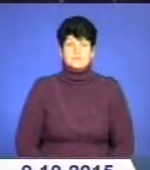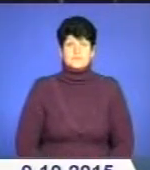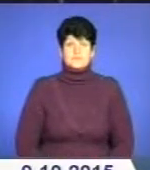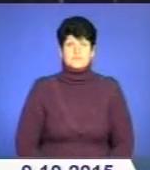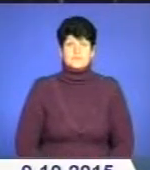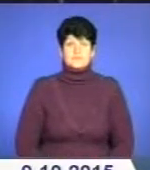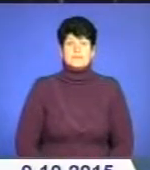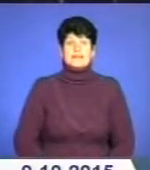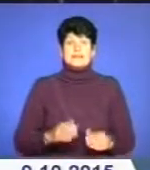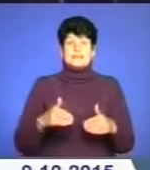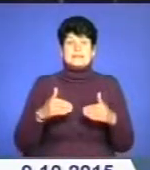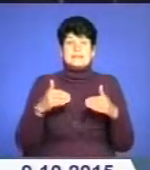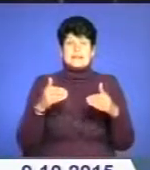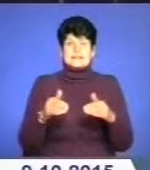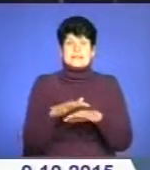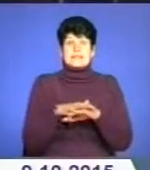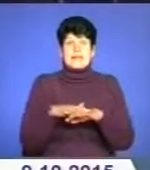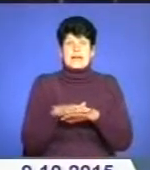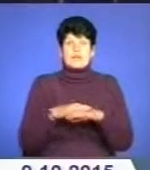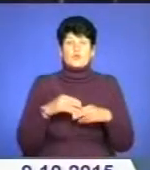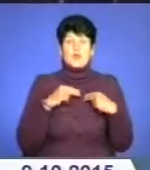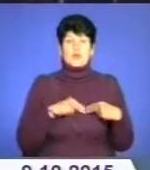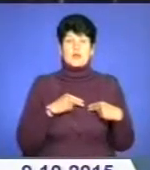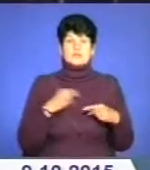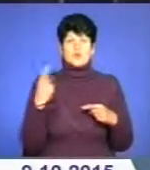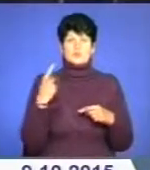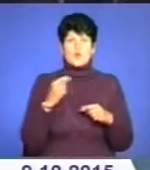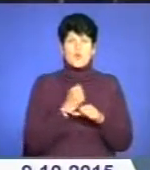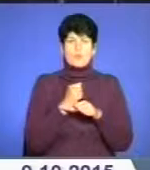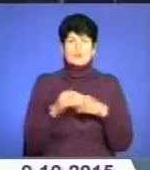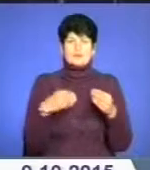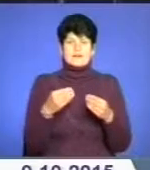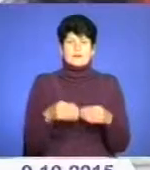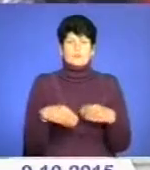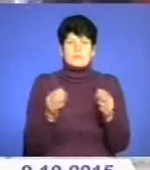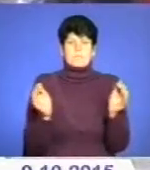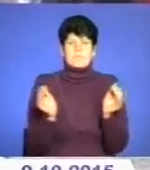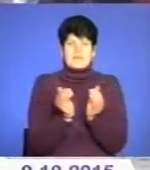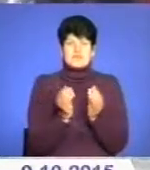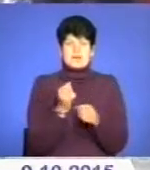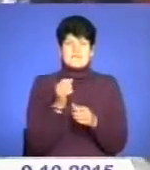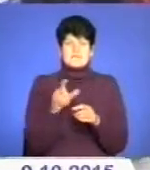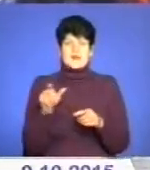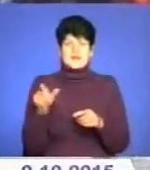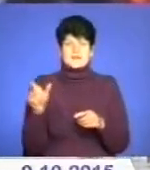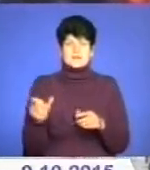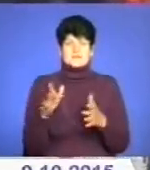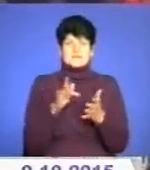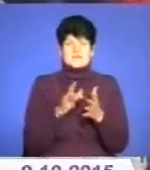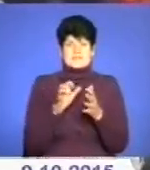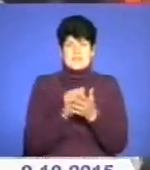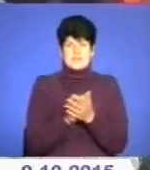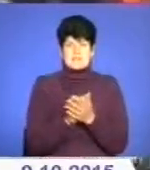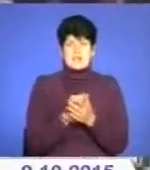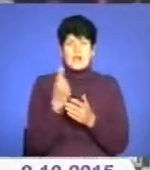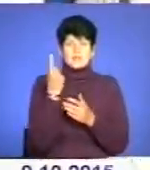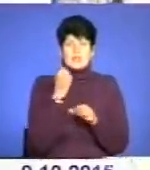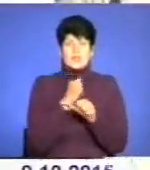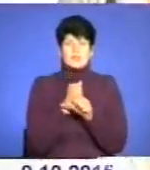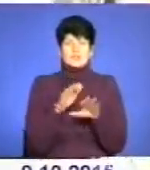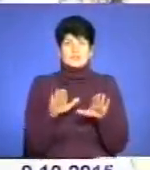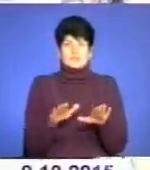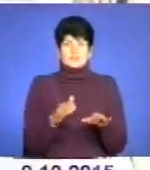Тенденції на ринку праці області. Роботодавці подають значно менше вакансій до центрів зайнятості. У середньому на одне робоче місце